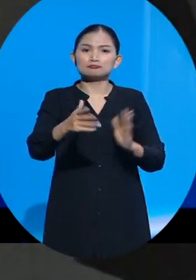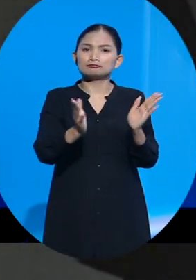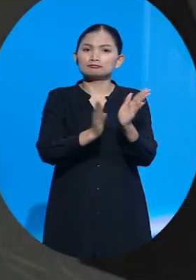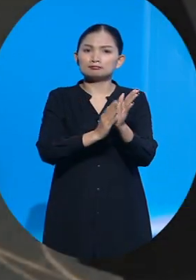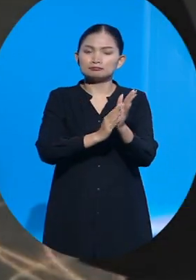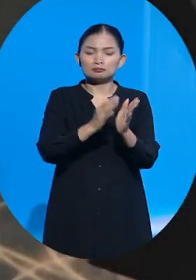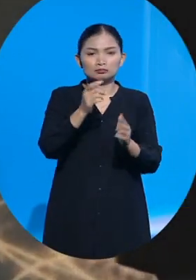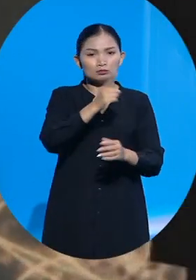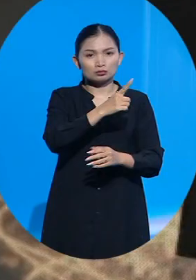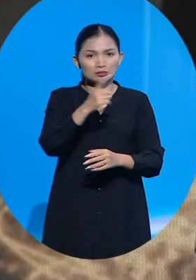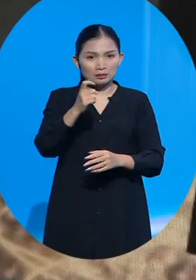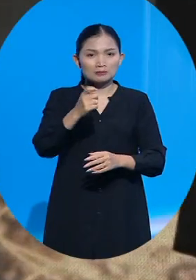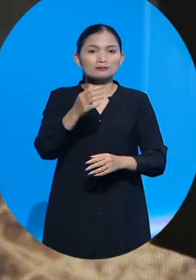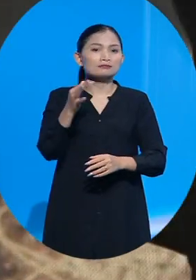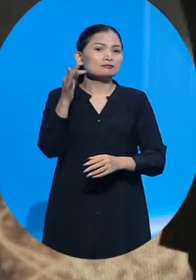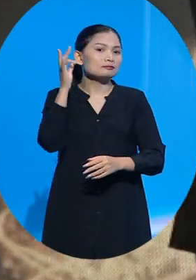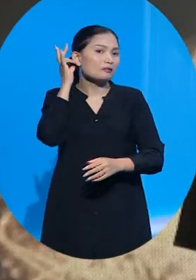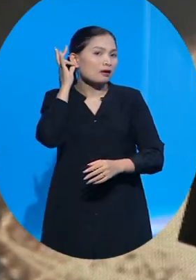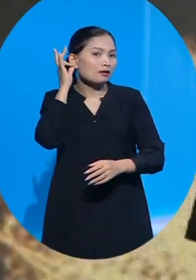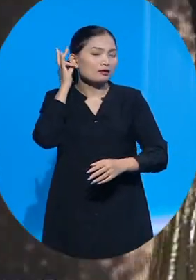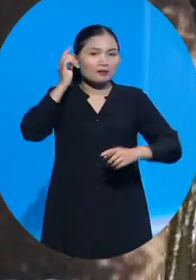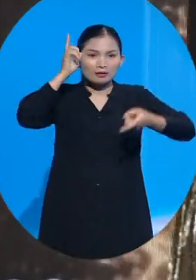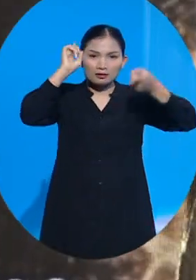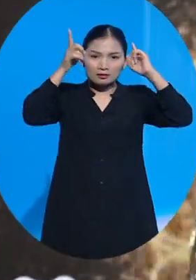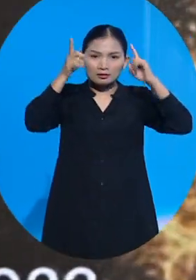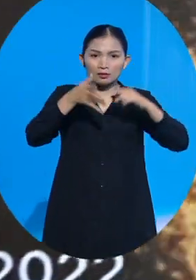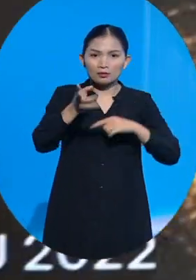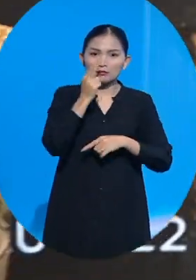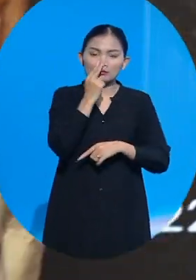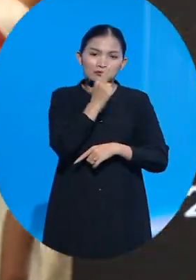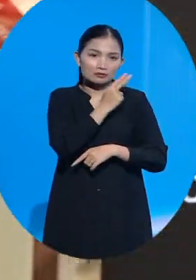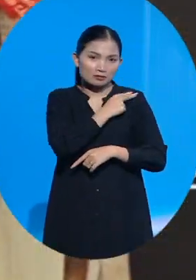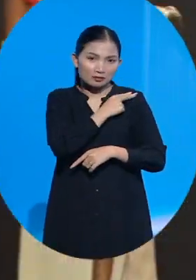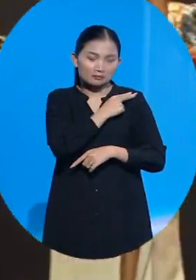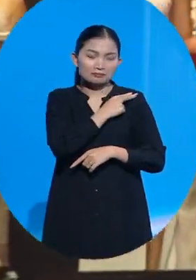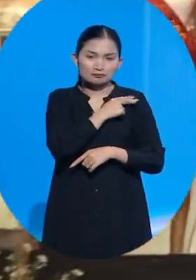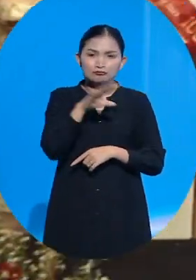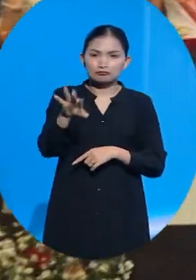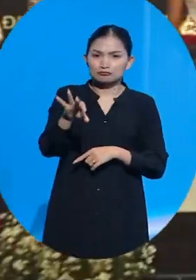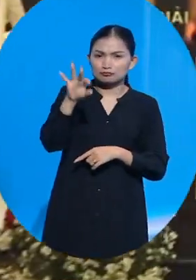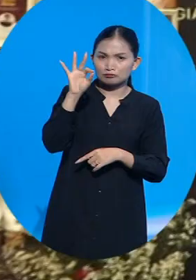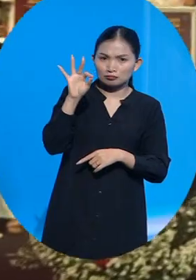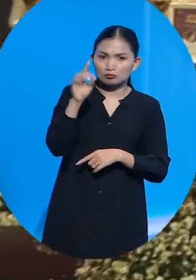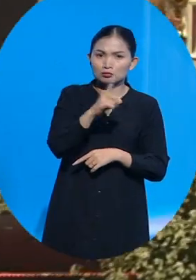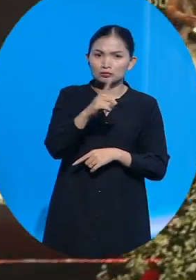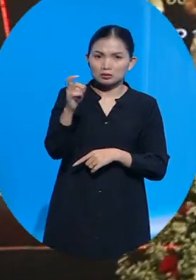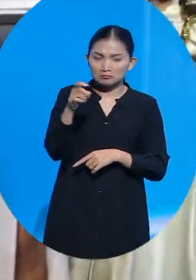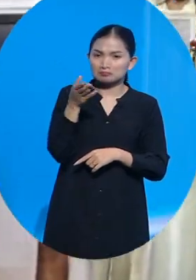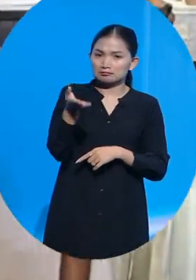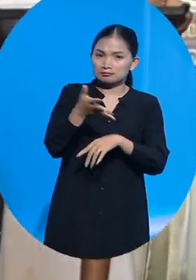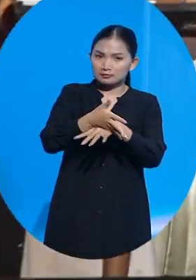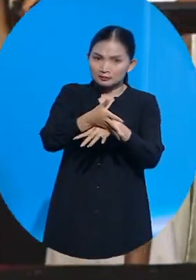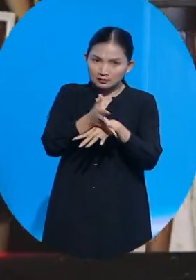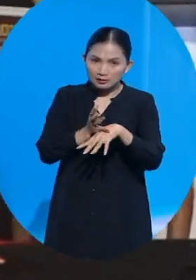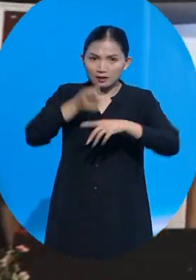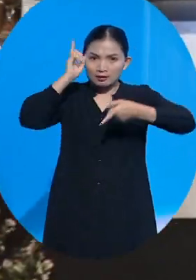toàn cầu. Đây là những nữ lãnh đạo đáp ứng đầy đủ những tiêu chí bình chọn, như có khả năng kiến tạo và ảnh hưởng tích cực tới cộng đồng, có khả năng kết nối mở